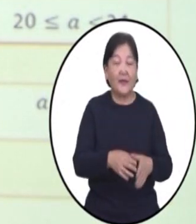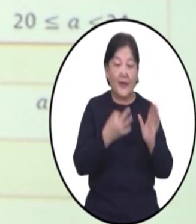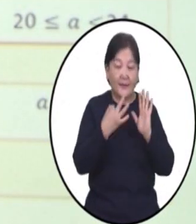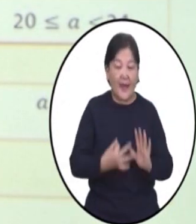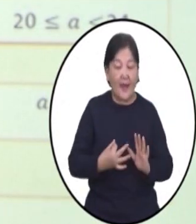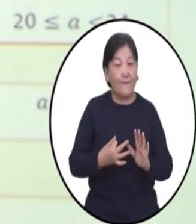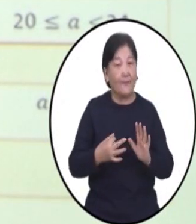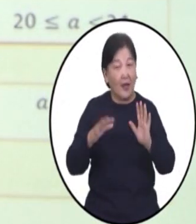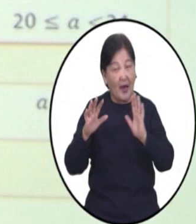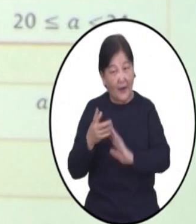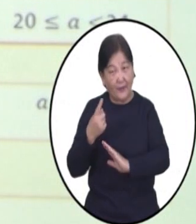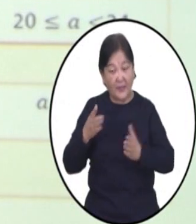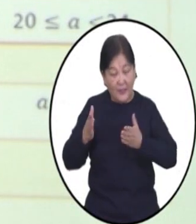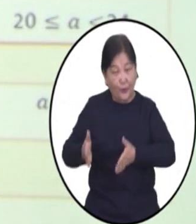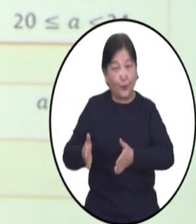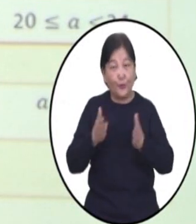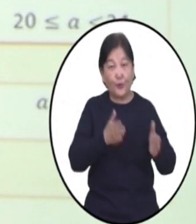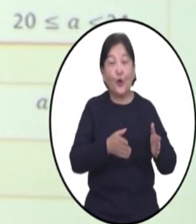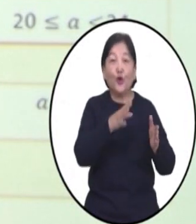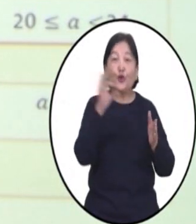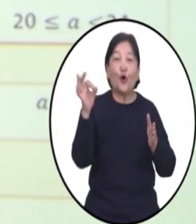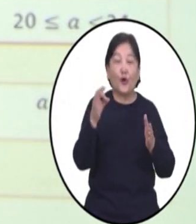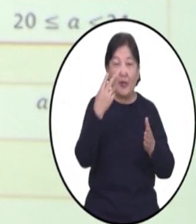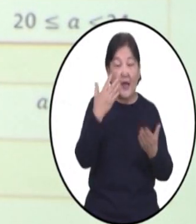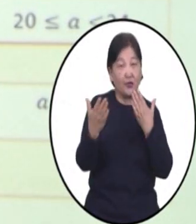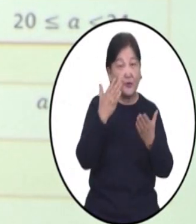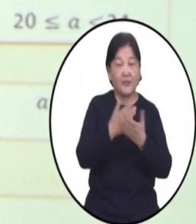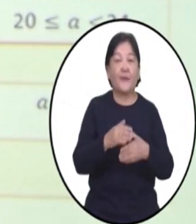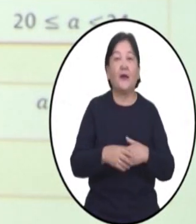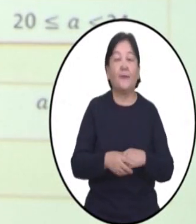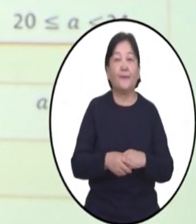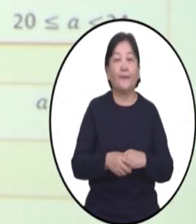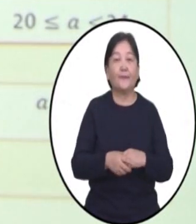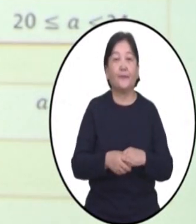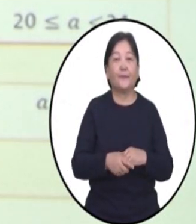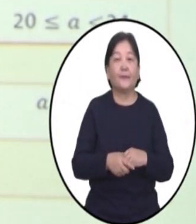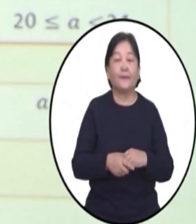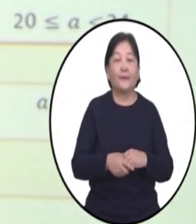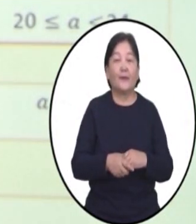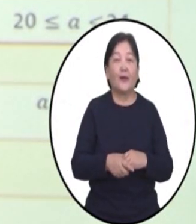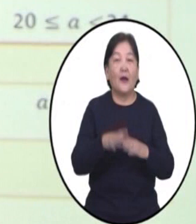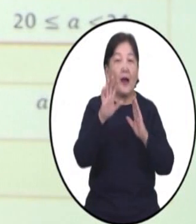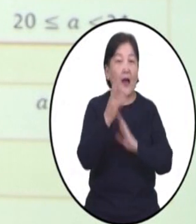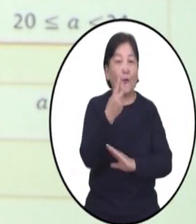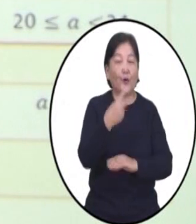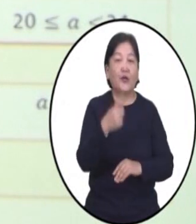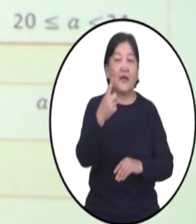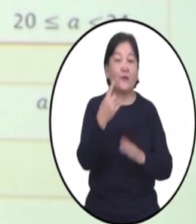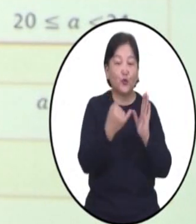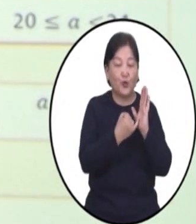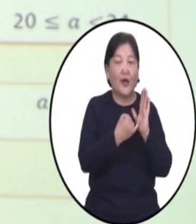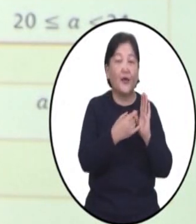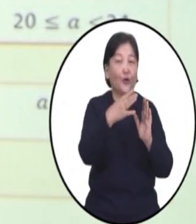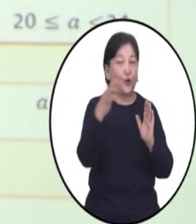утга бол яг үхэхэр тухайн завсарт бодсон бодлогынхаа тоогоор яг тухайн завсарт 2 утга харгалзах нь байна. За, 12-оос 16-гийн хооронд